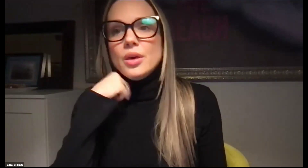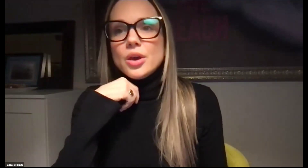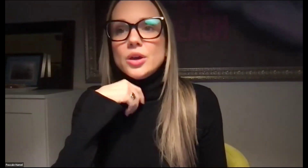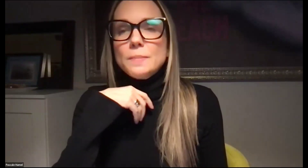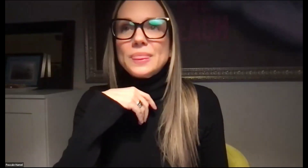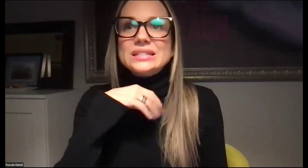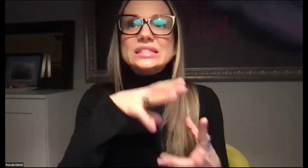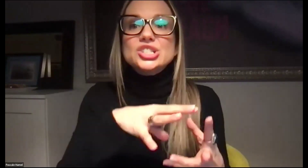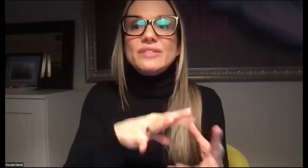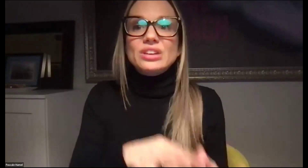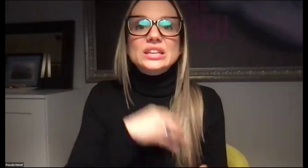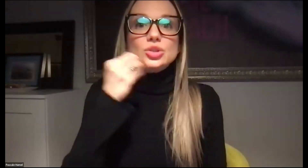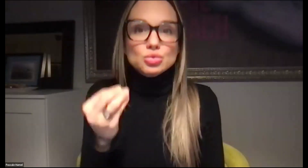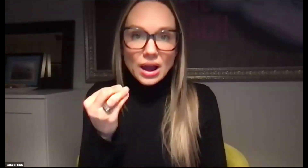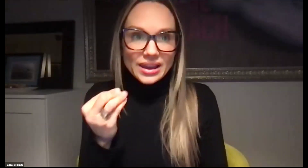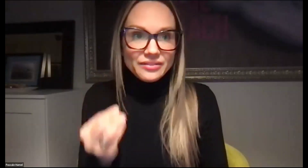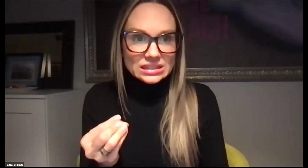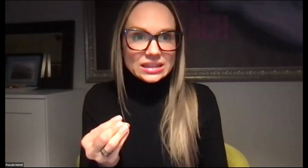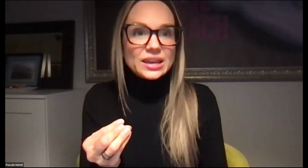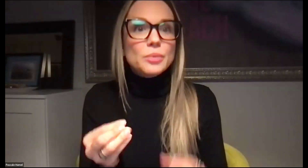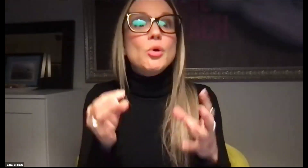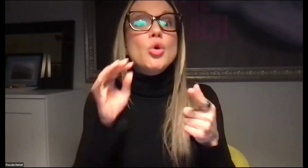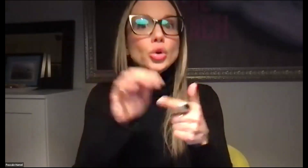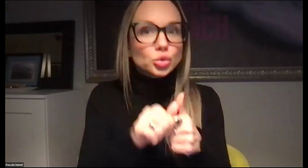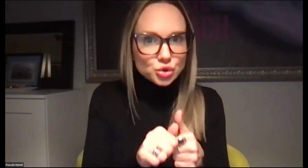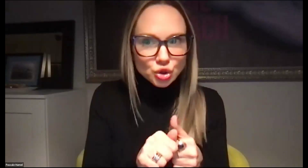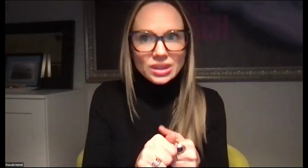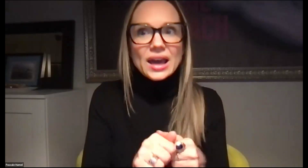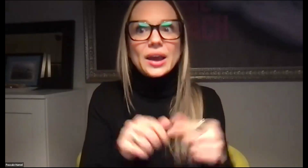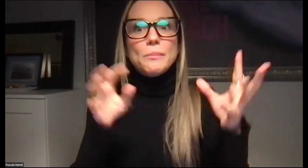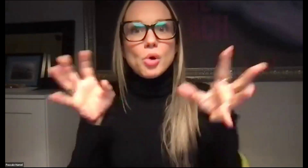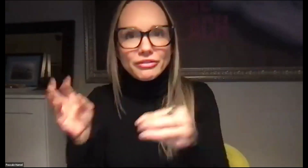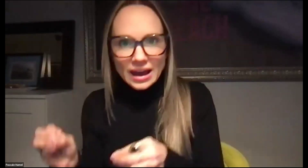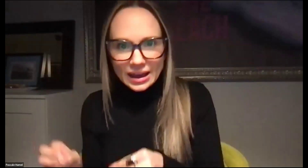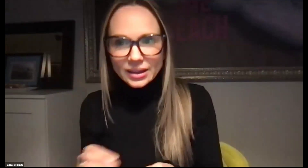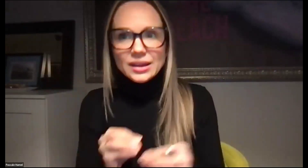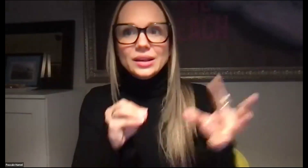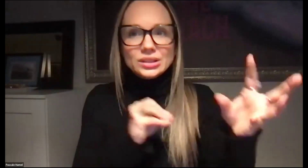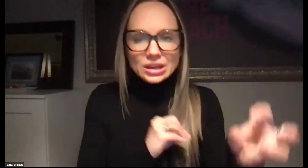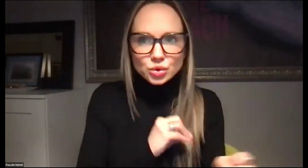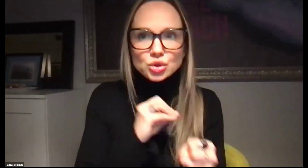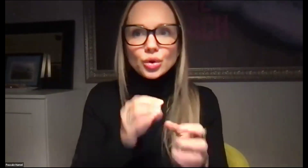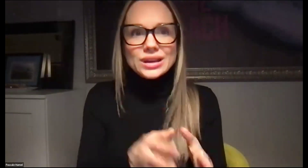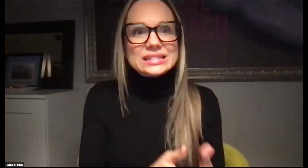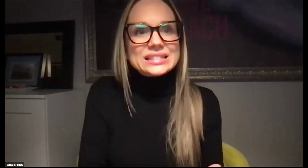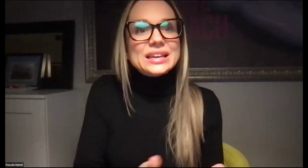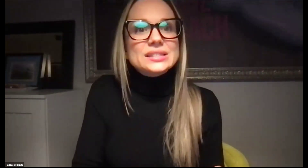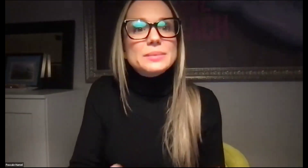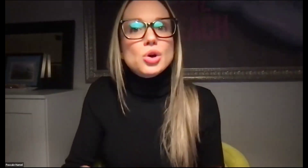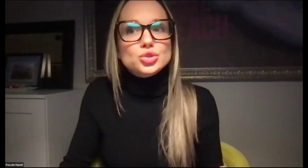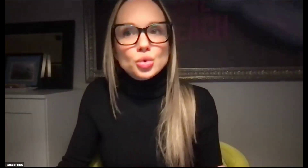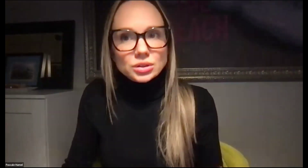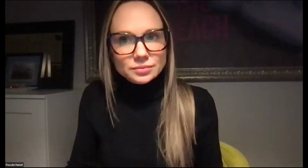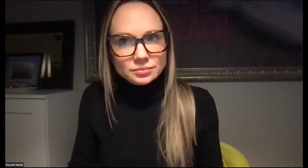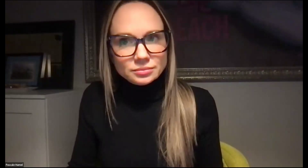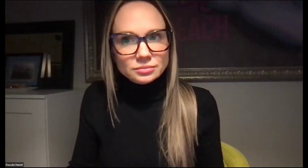présentation, si j'avais des sous à investir pour une couturière, pour faire des coutures, ça serait